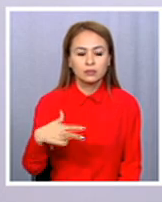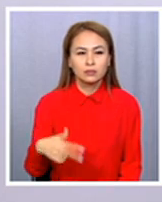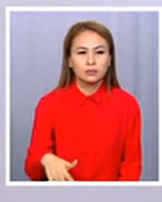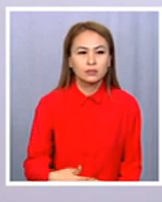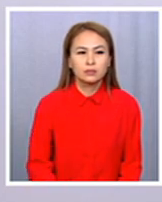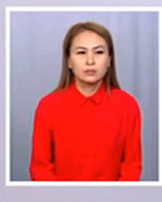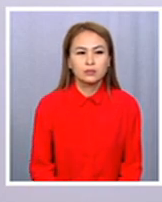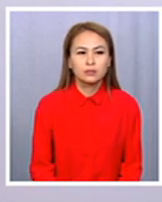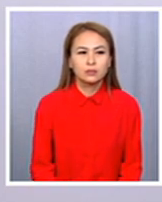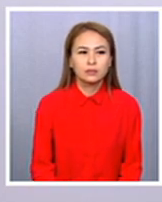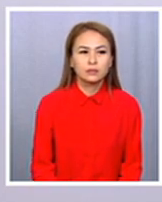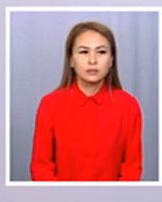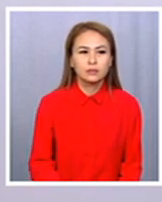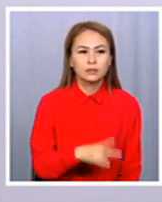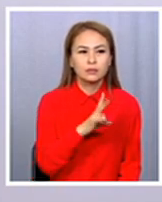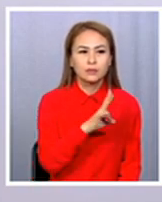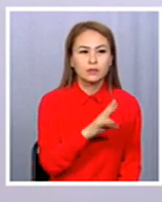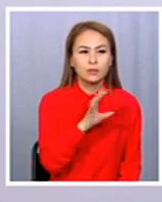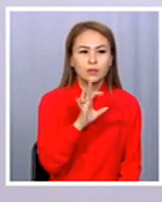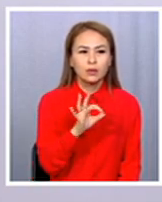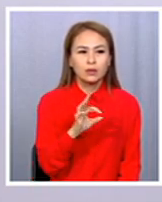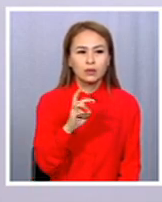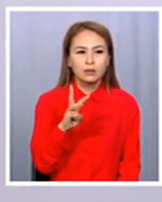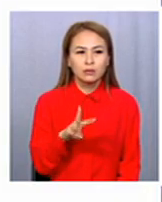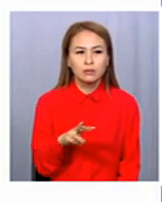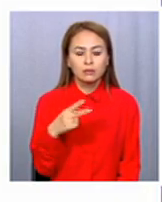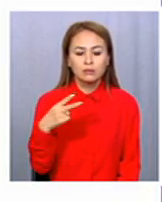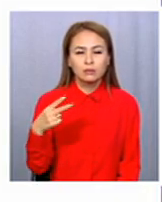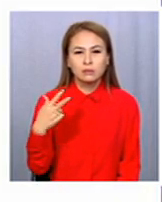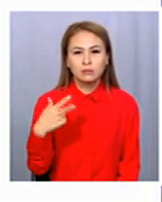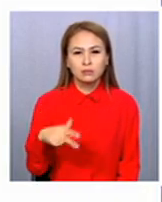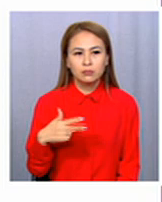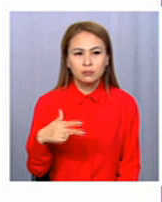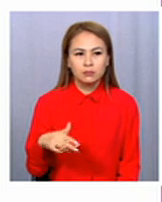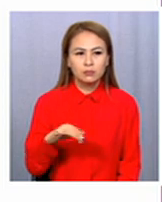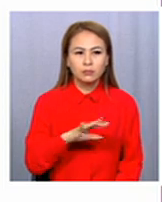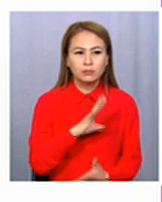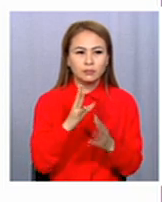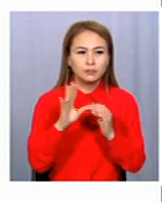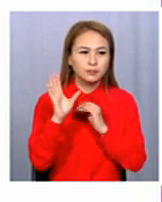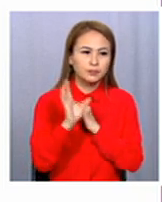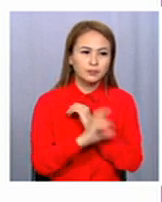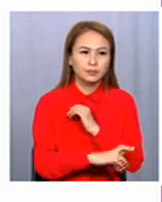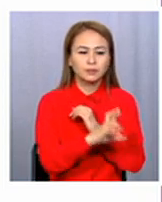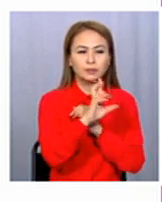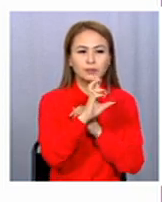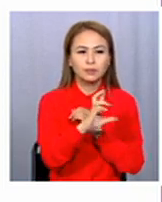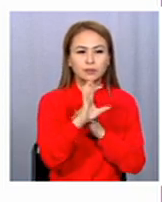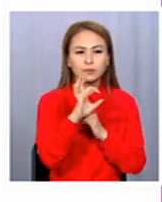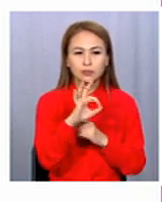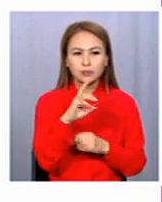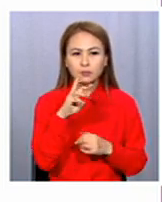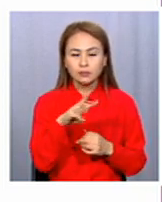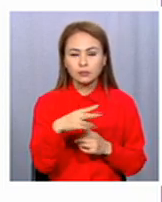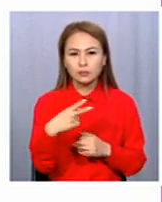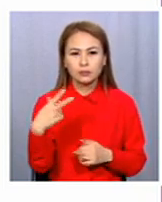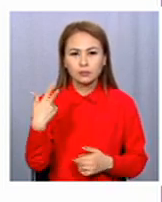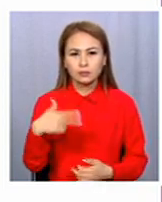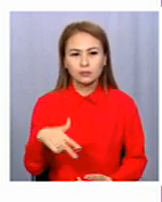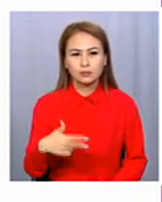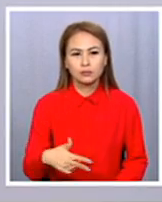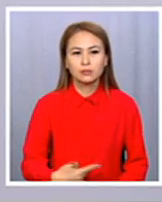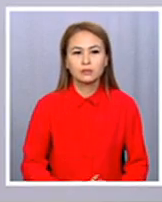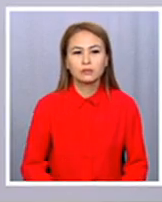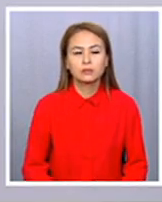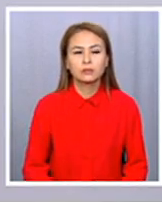сияқты Н, О, М бұрышы 30 градус. Және соңғы Б, О, М бұрышы 30